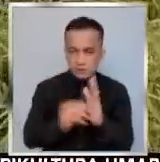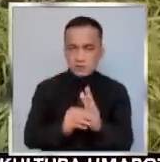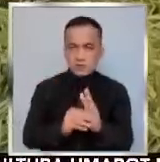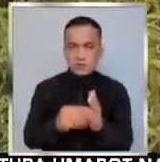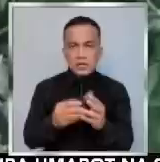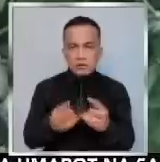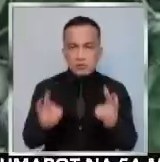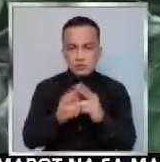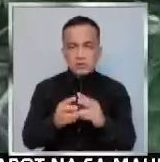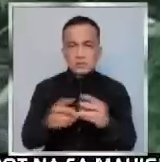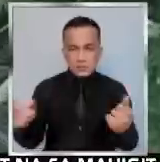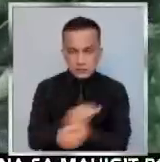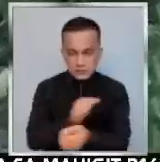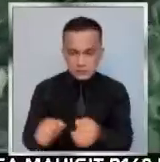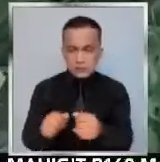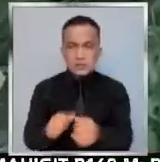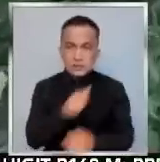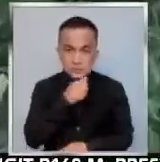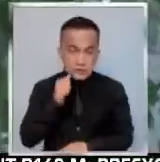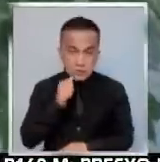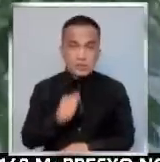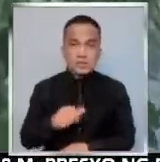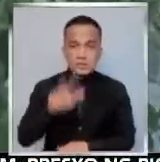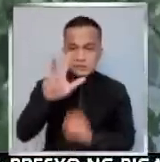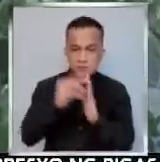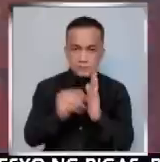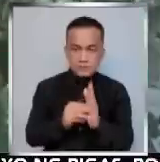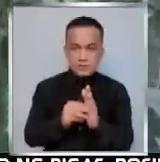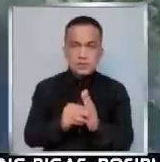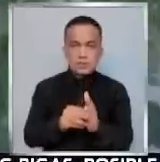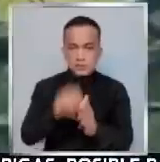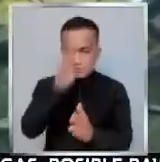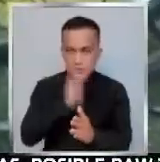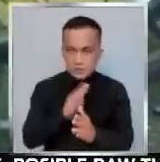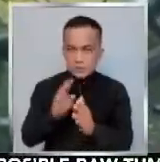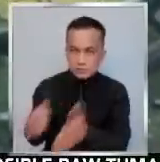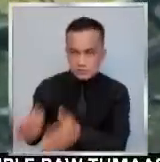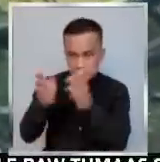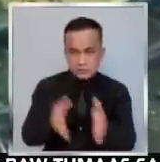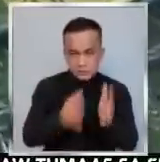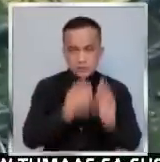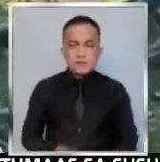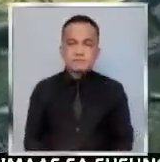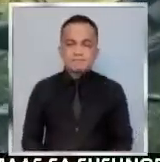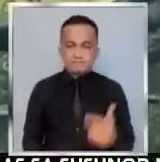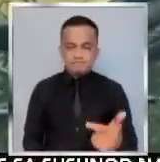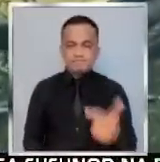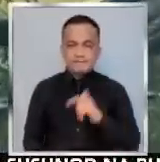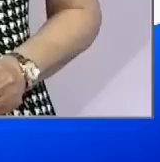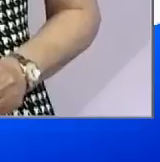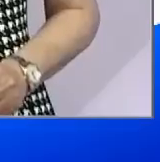sa agrikultura, habang 3 million pesos na ang halaga ng nasirang infrastruktura. Dano Tingkong, Nakatutok, 24